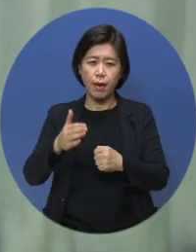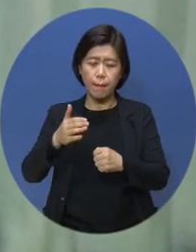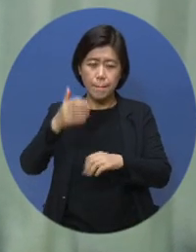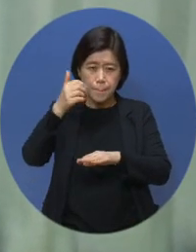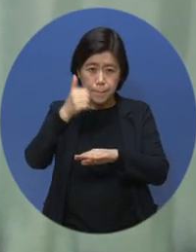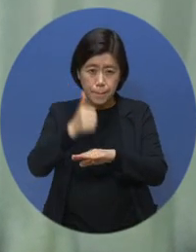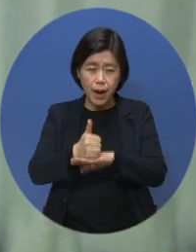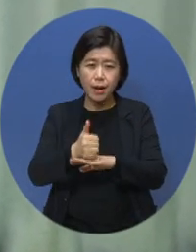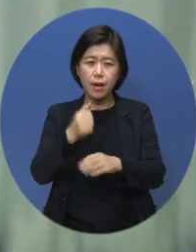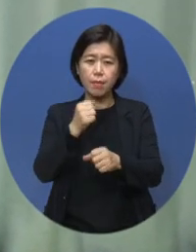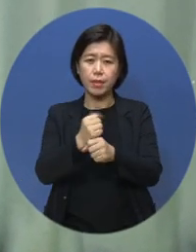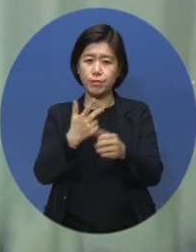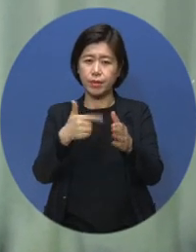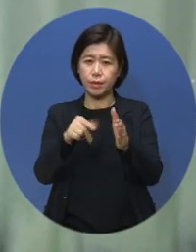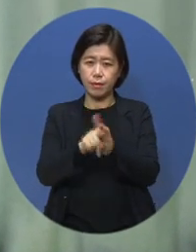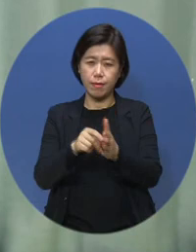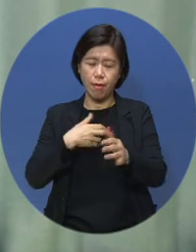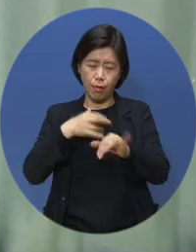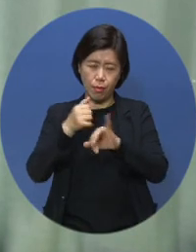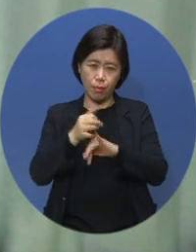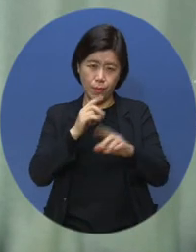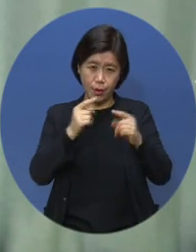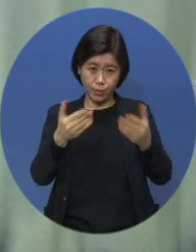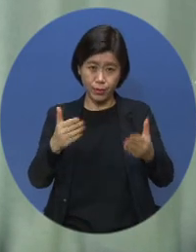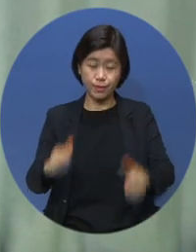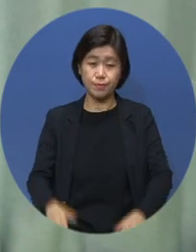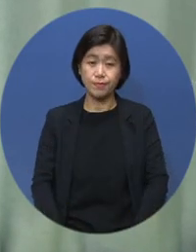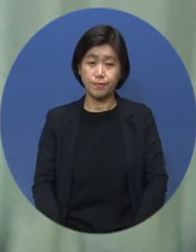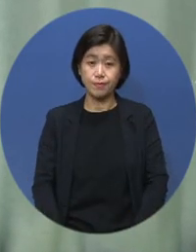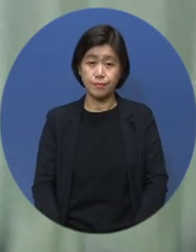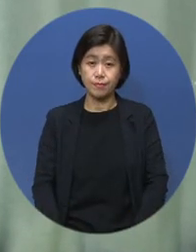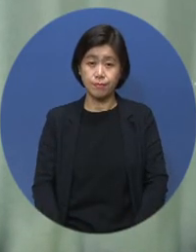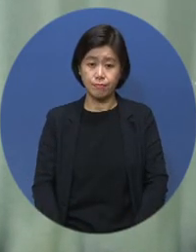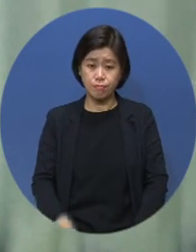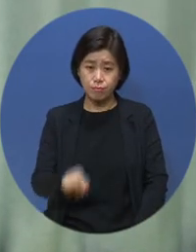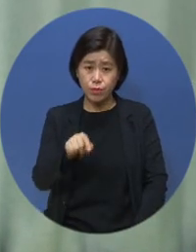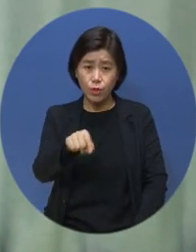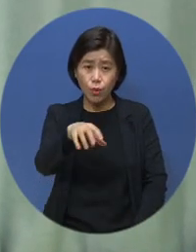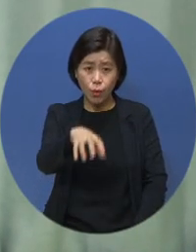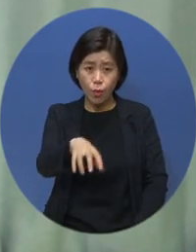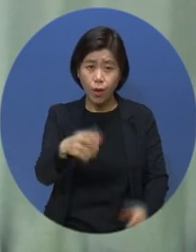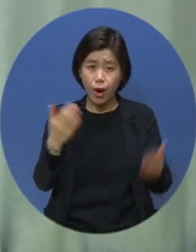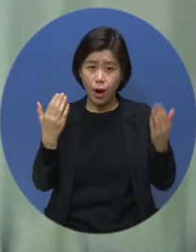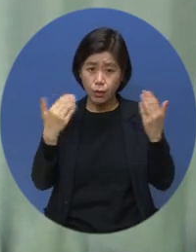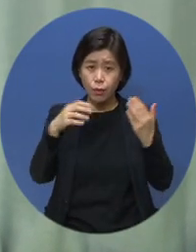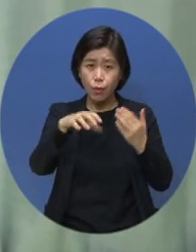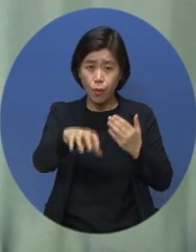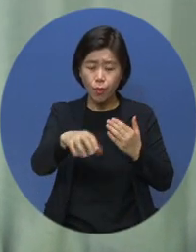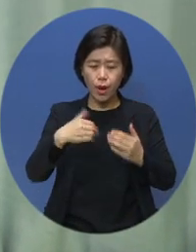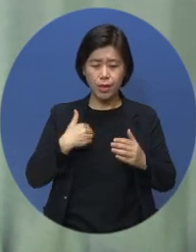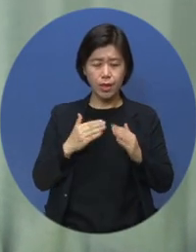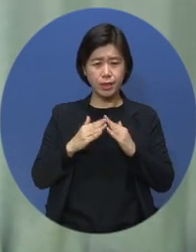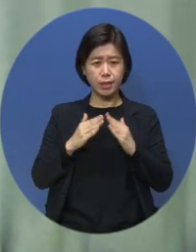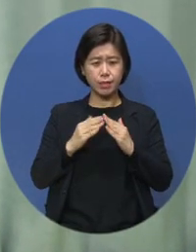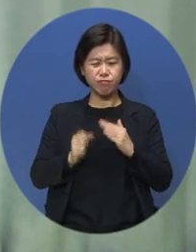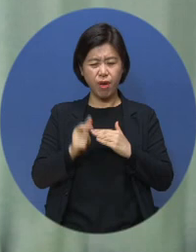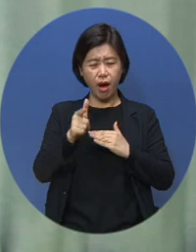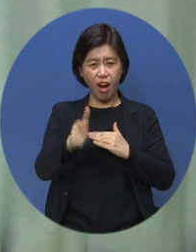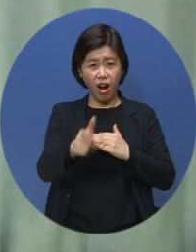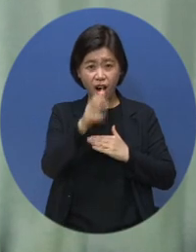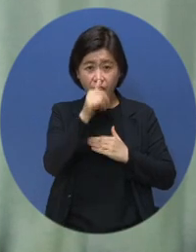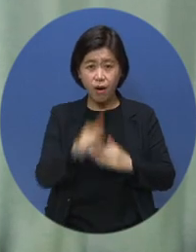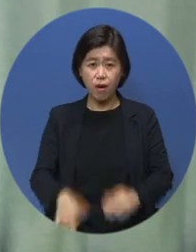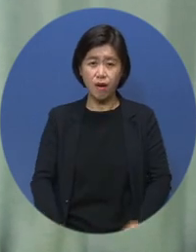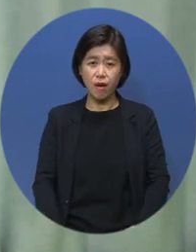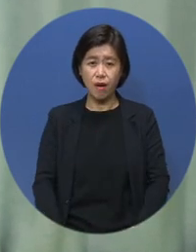확인해야 지금보니 계획에 에 가터 서울이지만 금원 쪽인가 가집니다 2:00